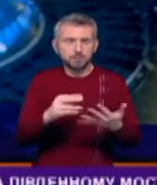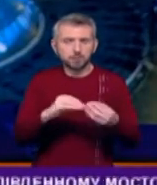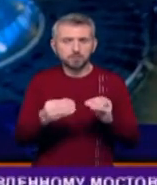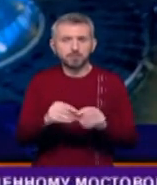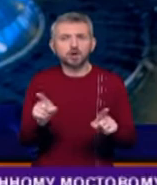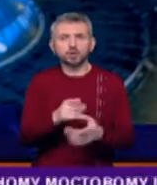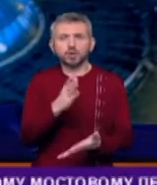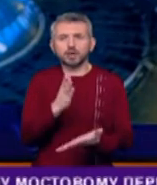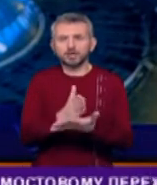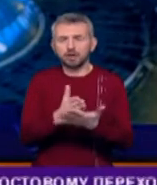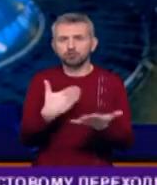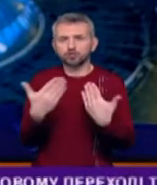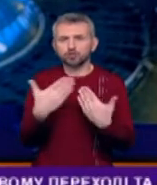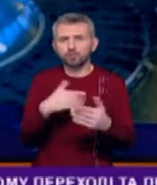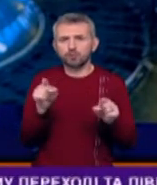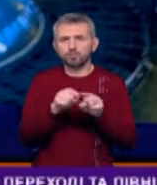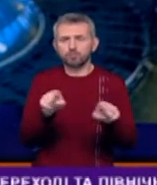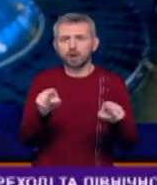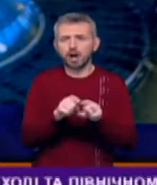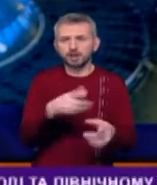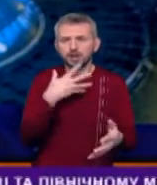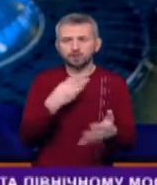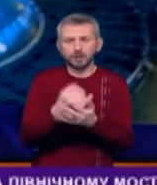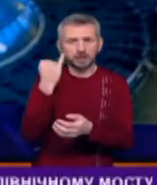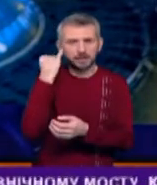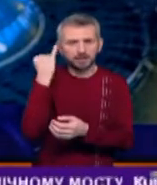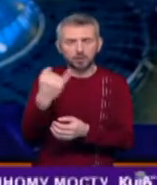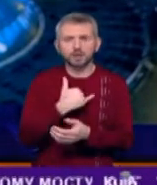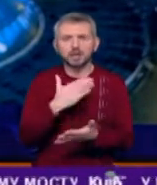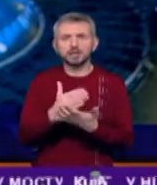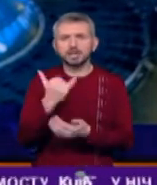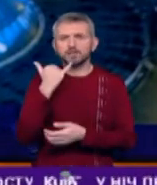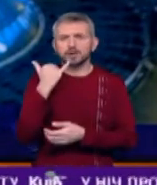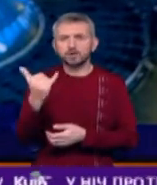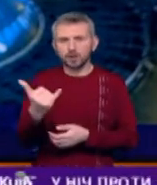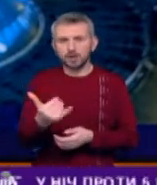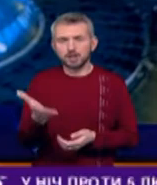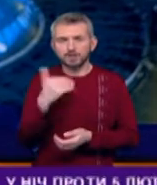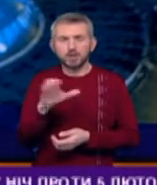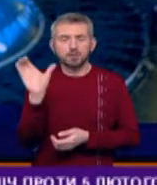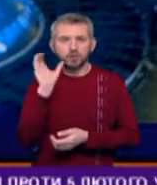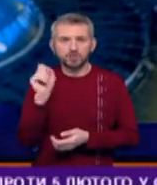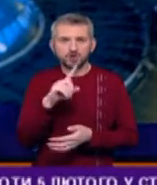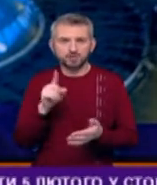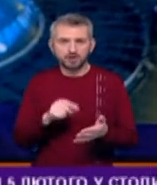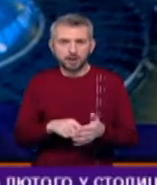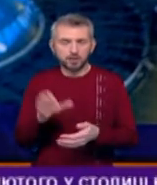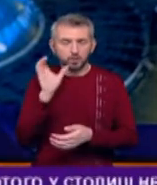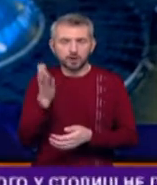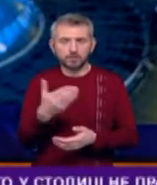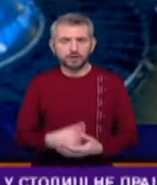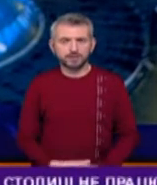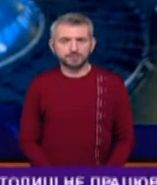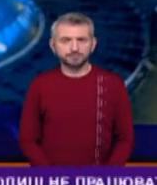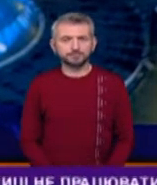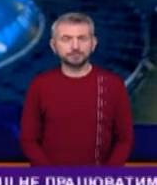існує стосовно пропаганди своїх ідей. У нас є телефонний дзвінок на цей момент. Давайте послухаємо запитання. Слухаємо вас. Алло, добрий